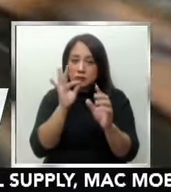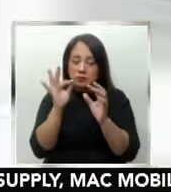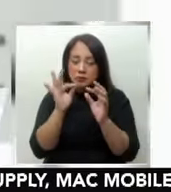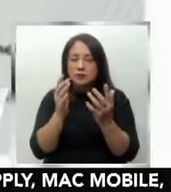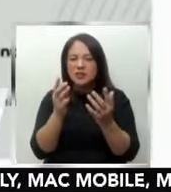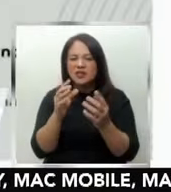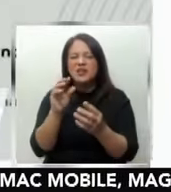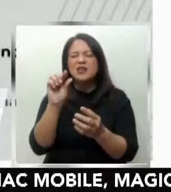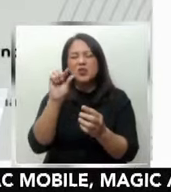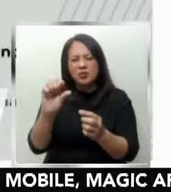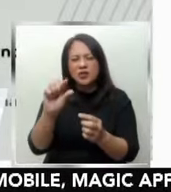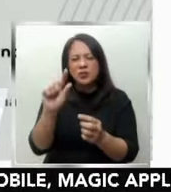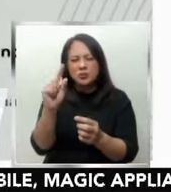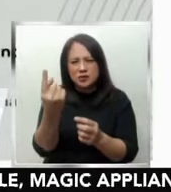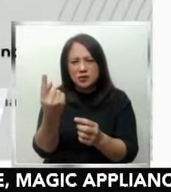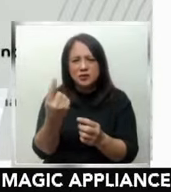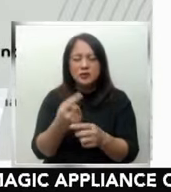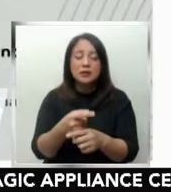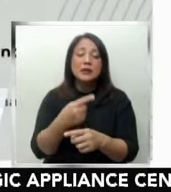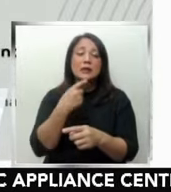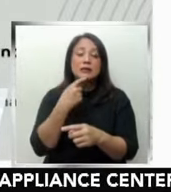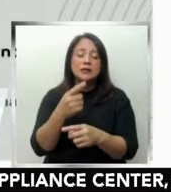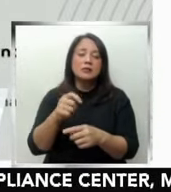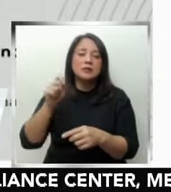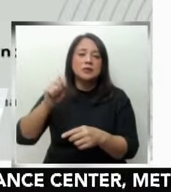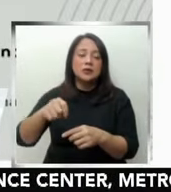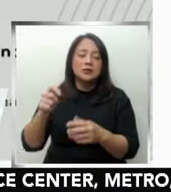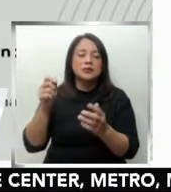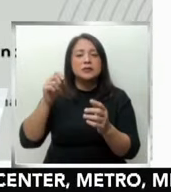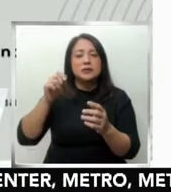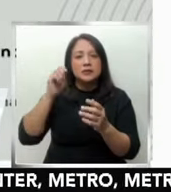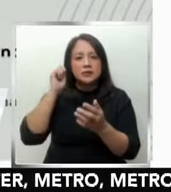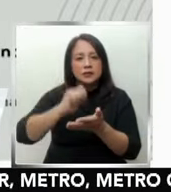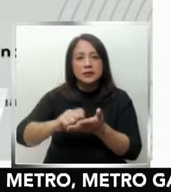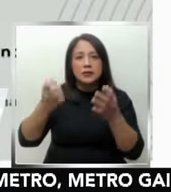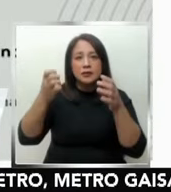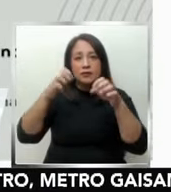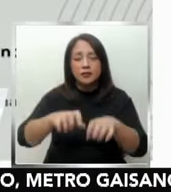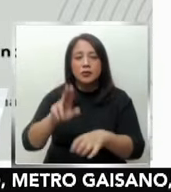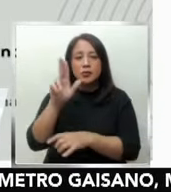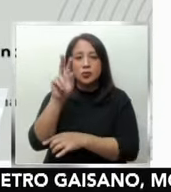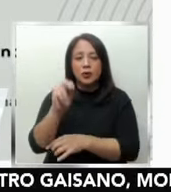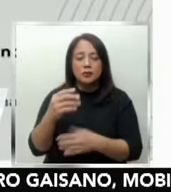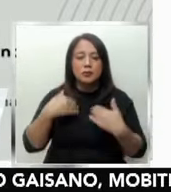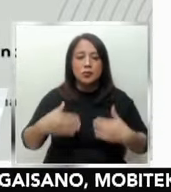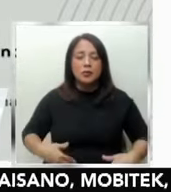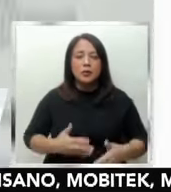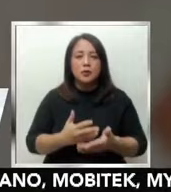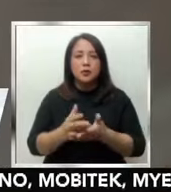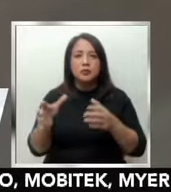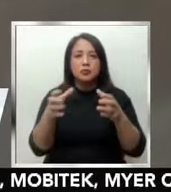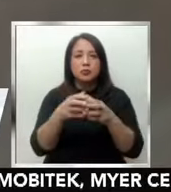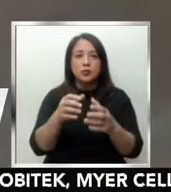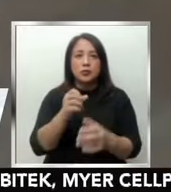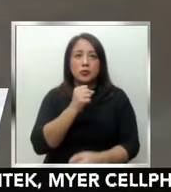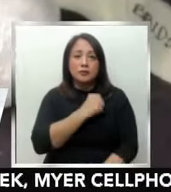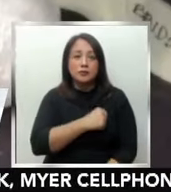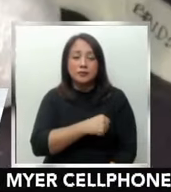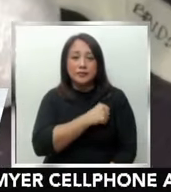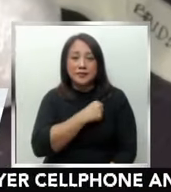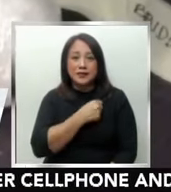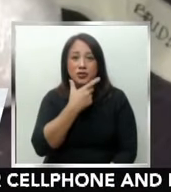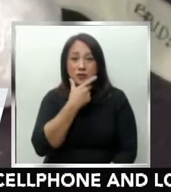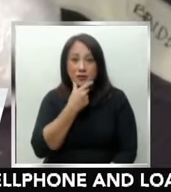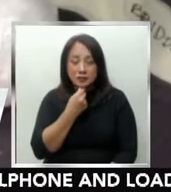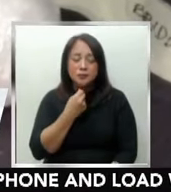offenders paliwanag ng justice secretary sa isang event ng UN human rights Council sa Geneva Switzerland Marami kasi sa